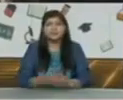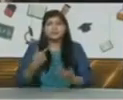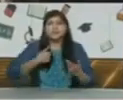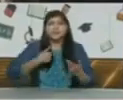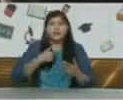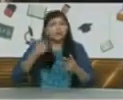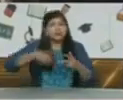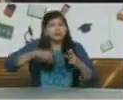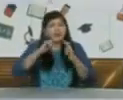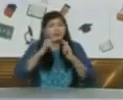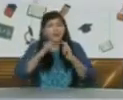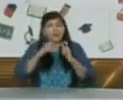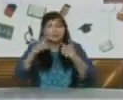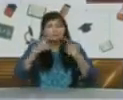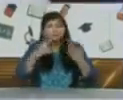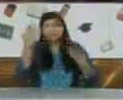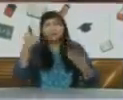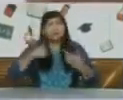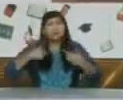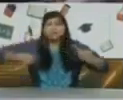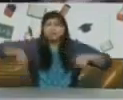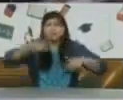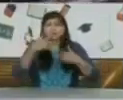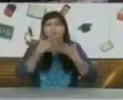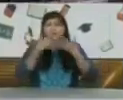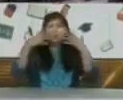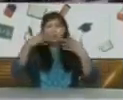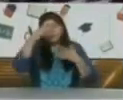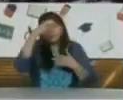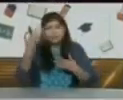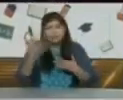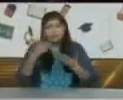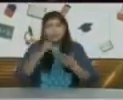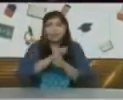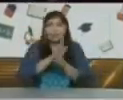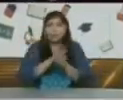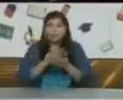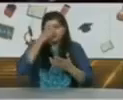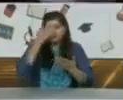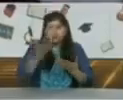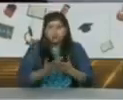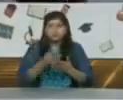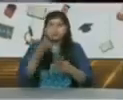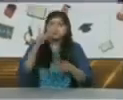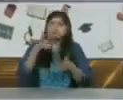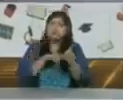वर्चुअल एडिशन है। अब जानते हैं हम पिछले 1 साल से कोरोना के बीच जी रहे हैं